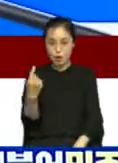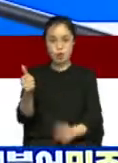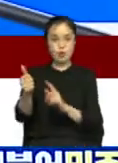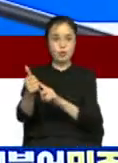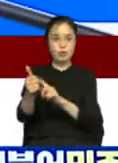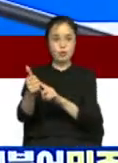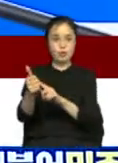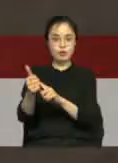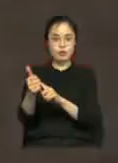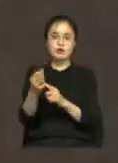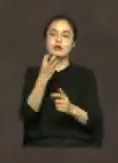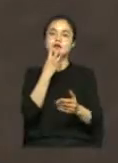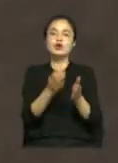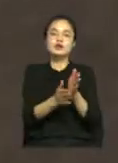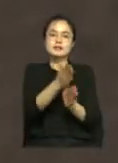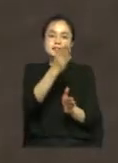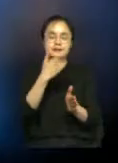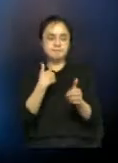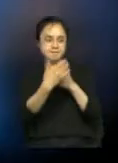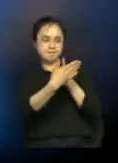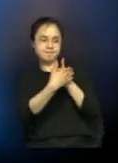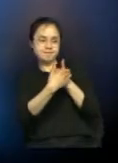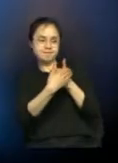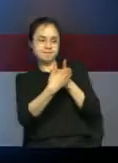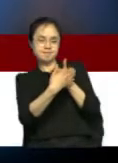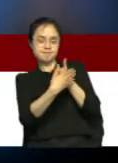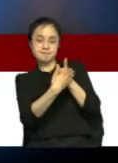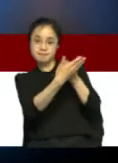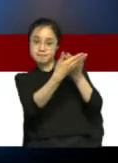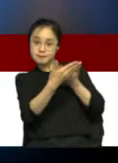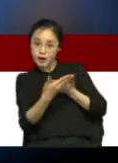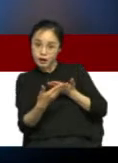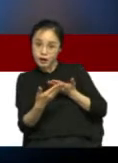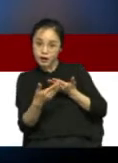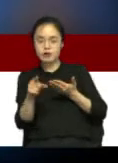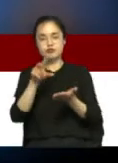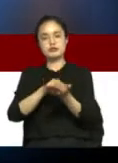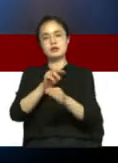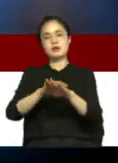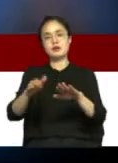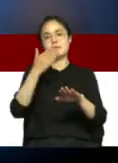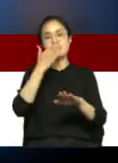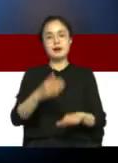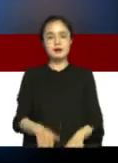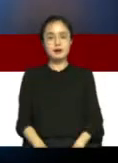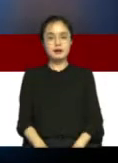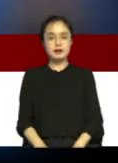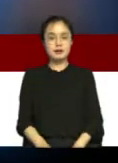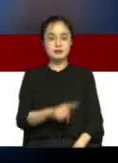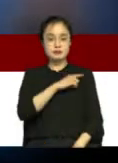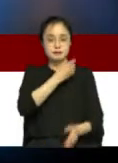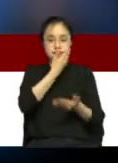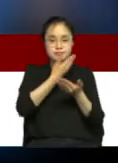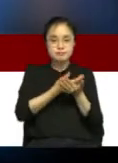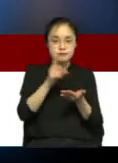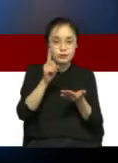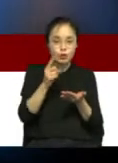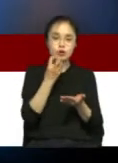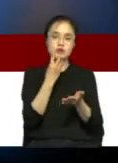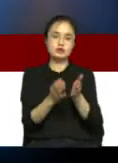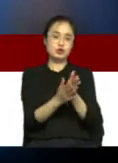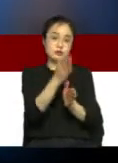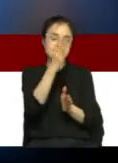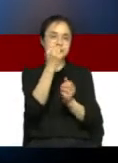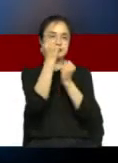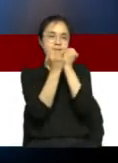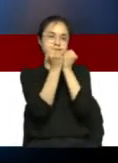협조를 원만히 끌어내겠다고 자신합니다. 무엇보다도 중요한 것은 규제기관인 서울시입니다. 이 서울시를 설득하는